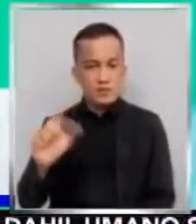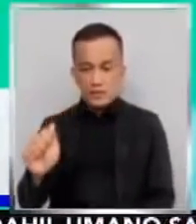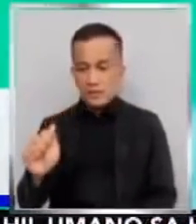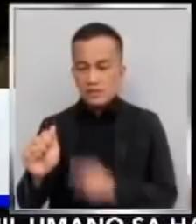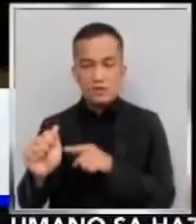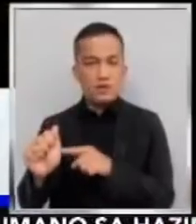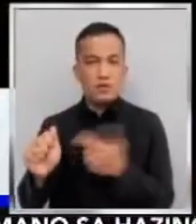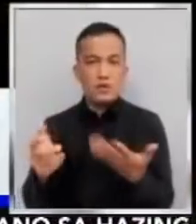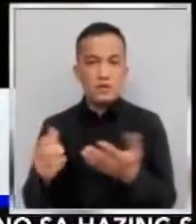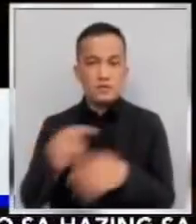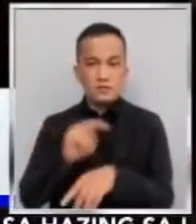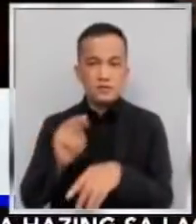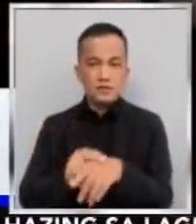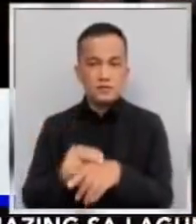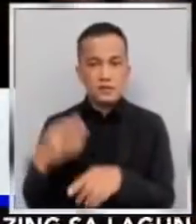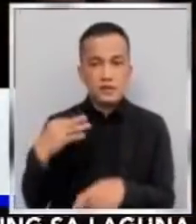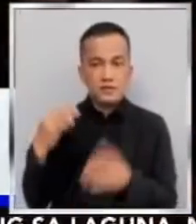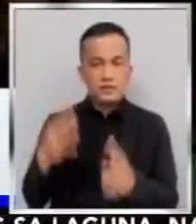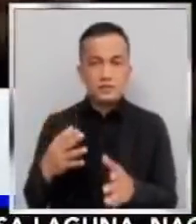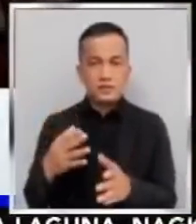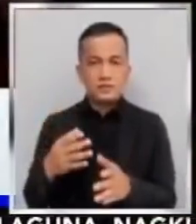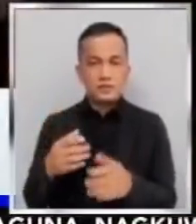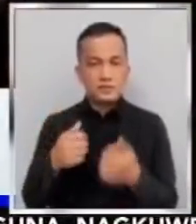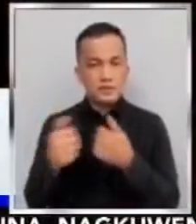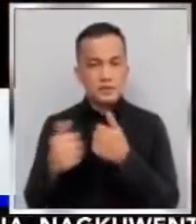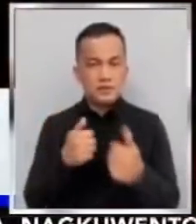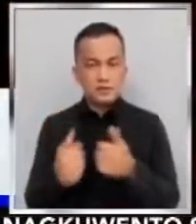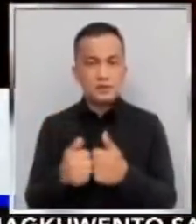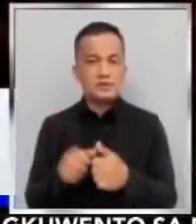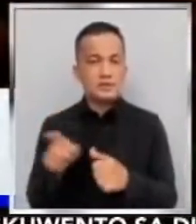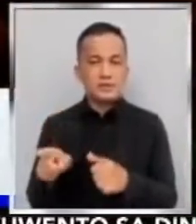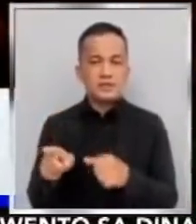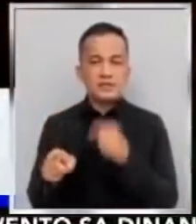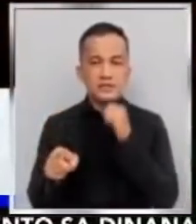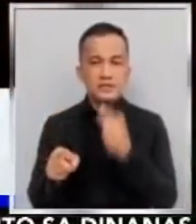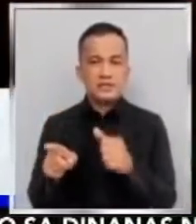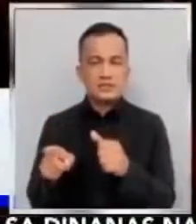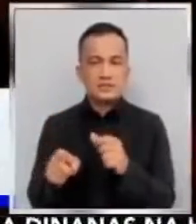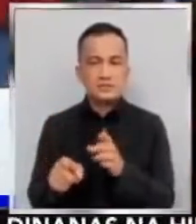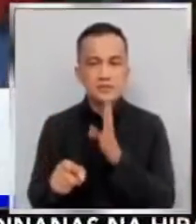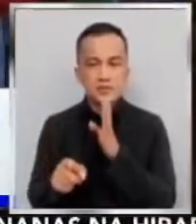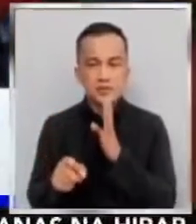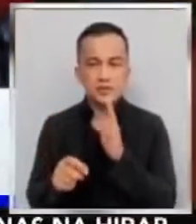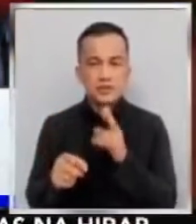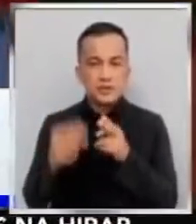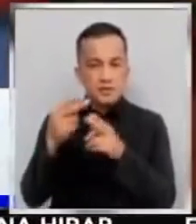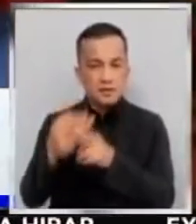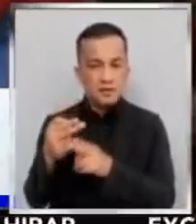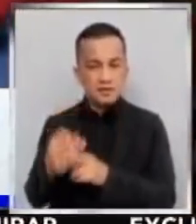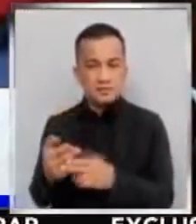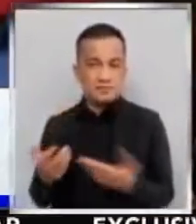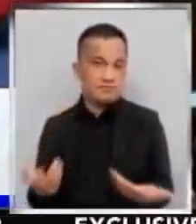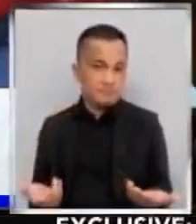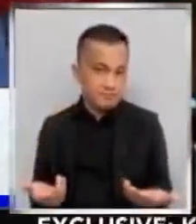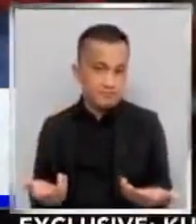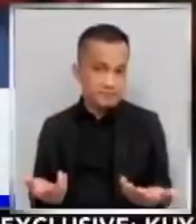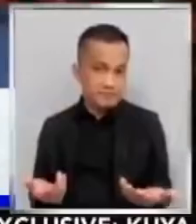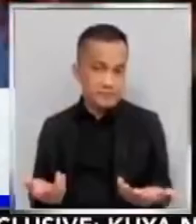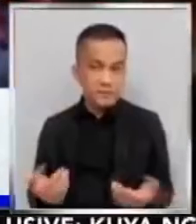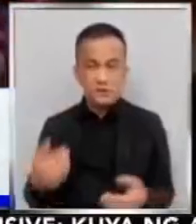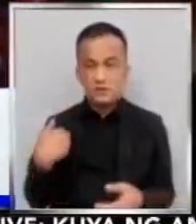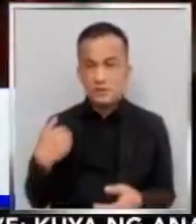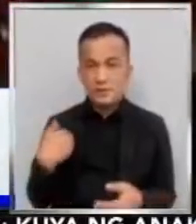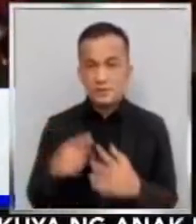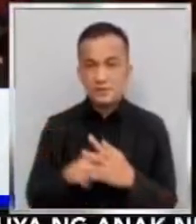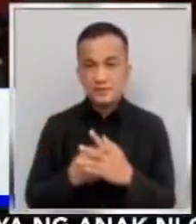national candidates nang magpa-contest siya at hindi rin daw siya nagbanggit ng pangalan ng mga ito. Hindi pa rin naman daw nagsisimula ang